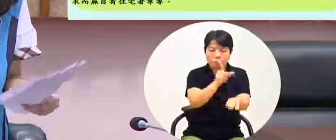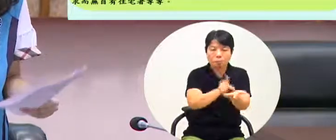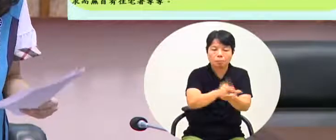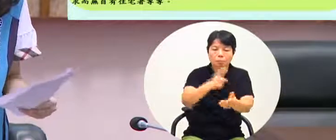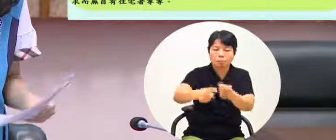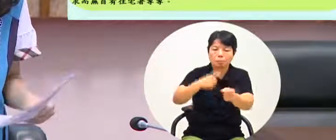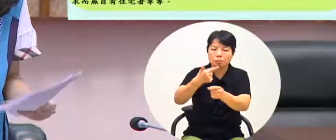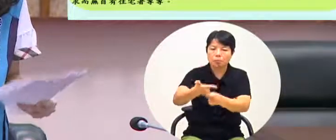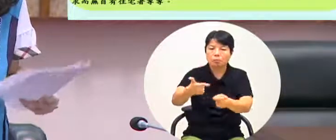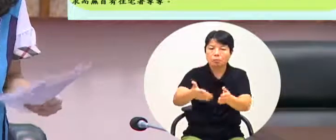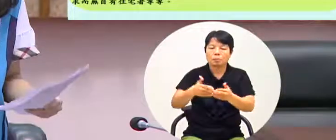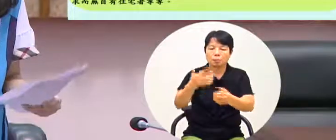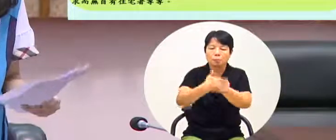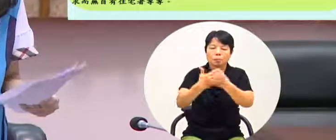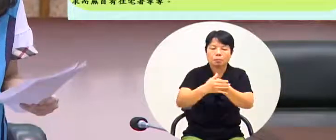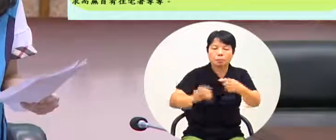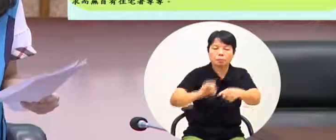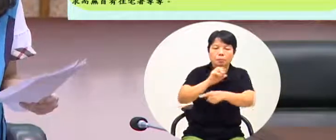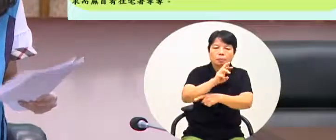社会经济弱势、